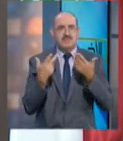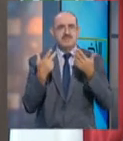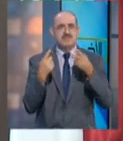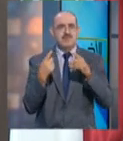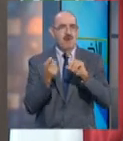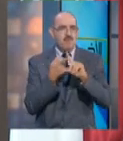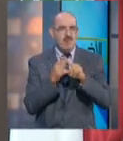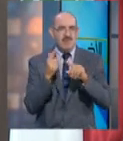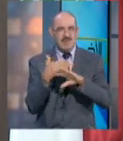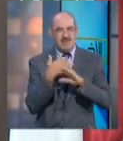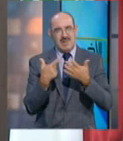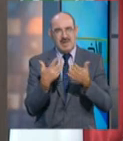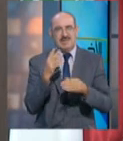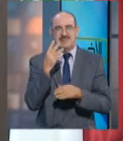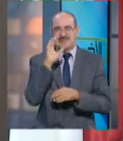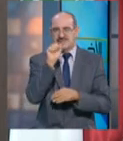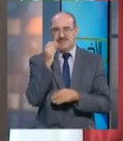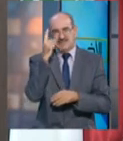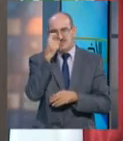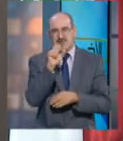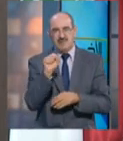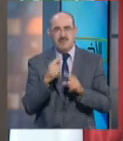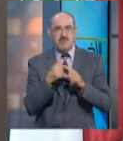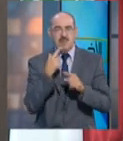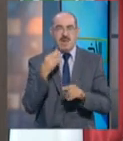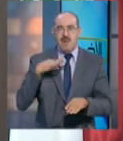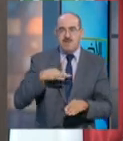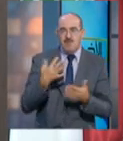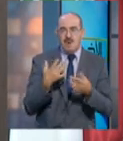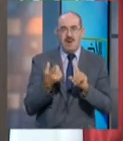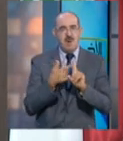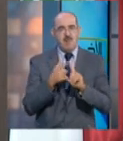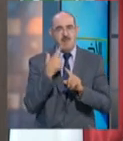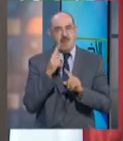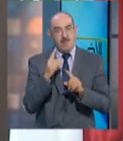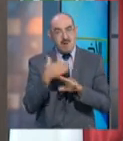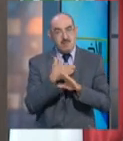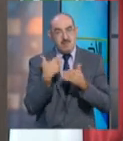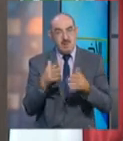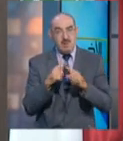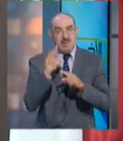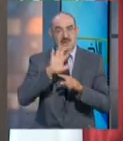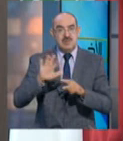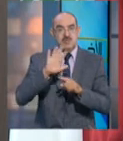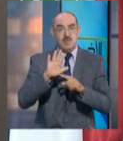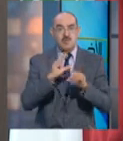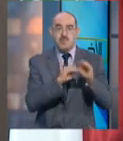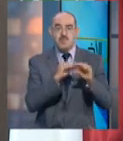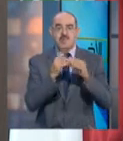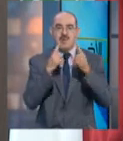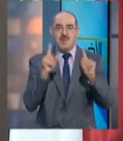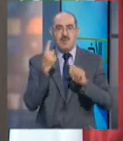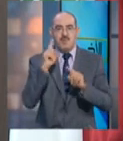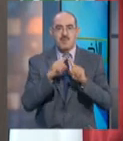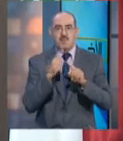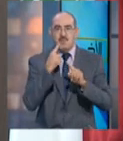التي تمر في هذه الظروف الصعبة، إلها مصلحة أن تنجح موضوع المنطقة الاقتصادية الحرة